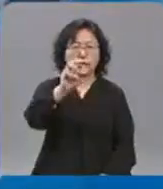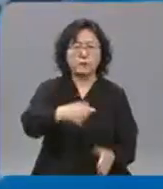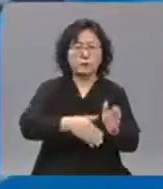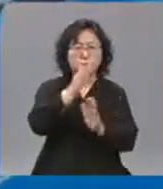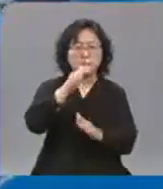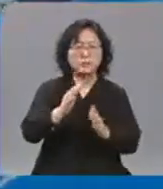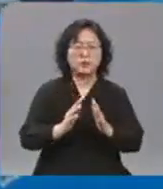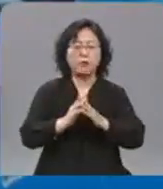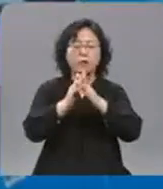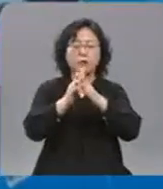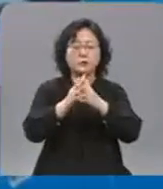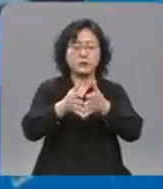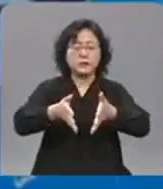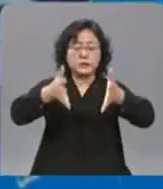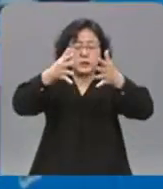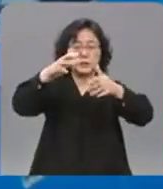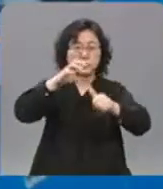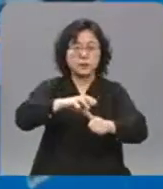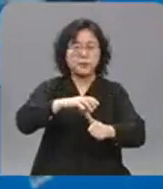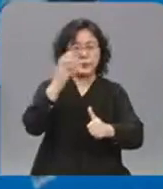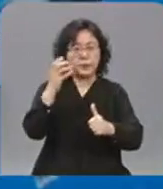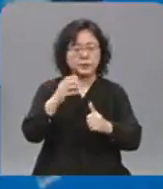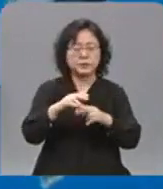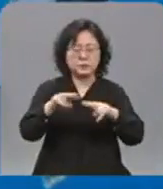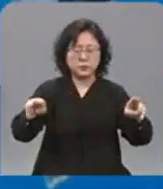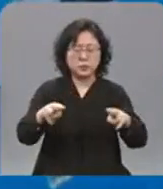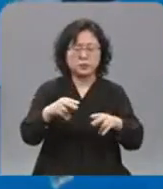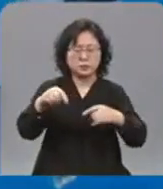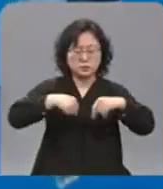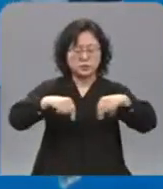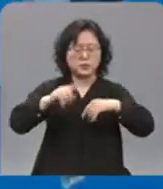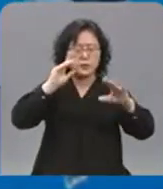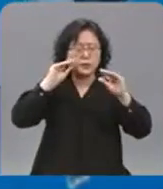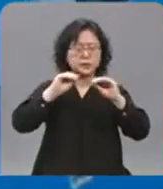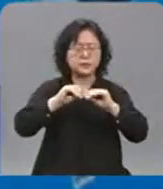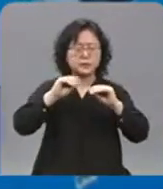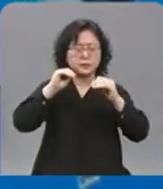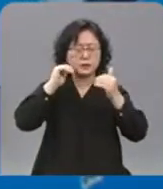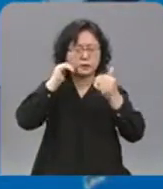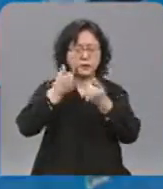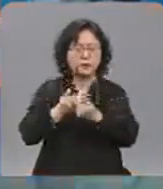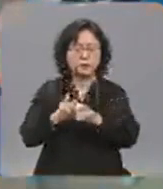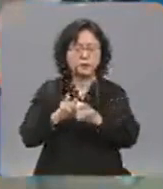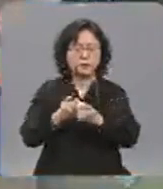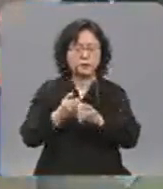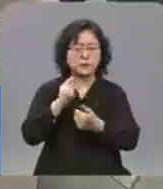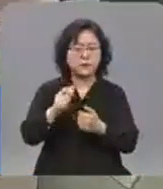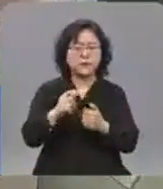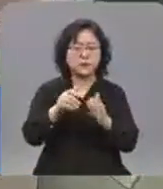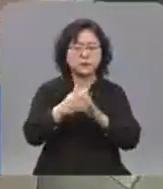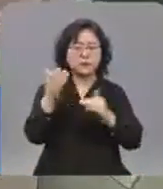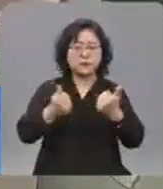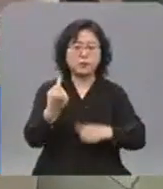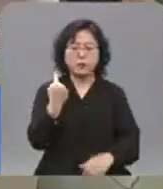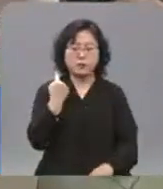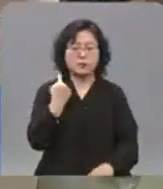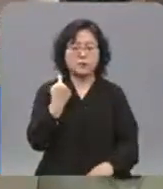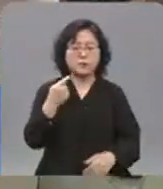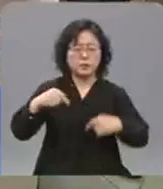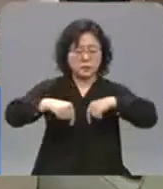광주시가 건축물 층수 제한을 폐지하기로 한 정책에 대해 찬반 의견이 맞섰습니다. 광주시의회에서 어제